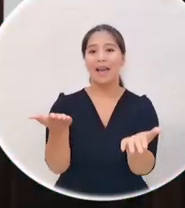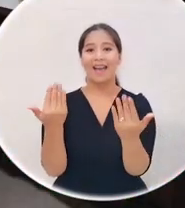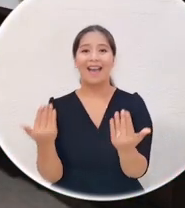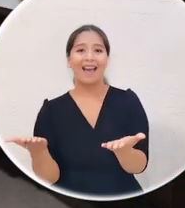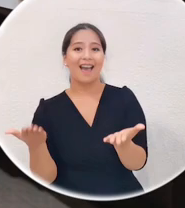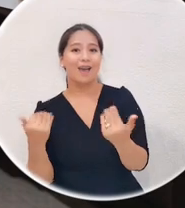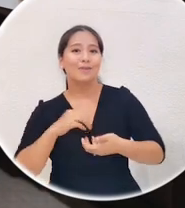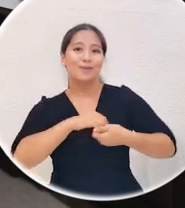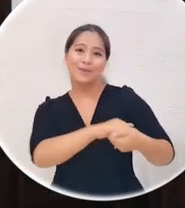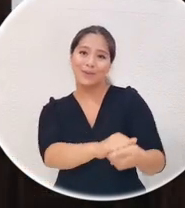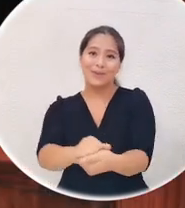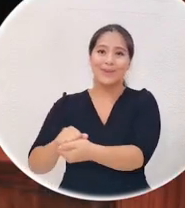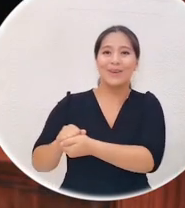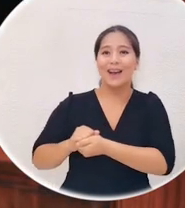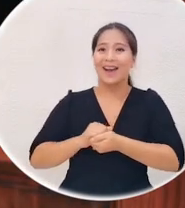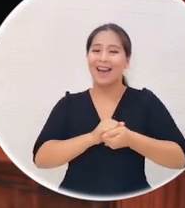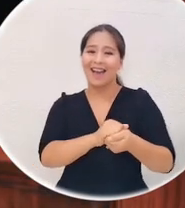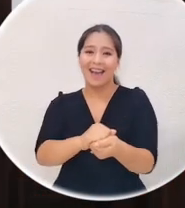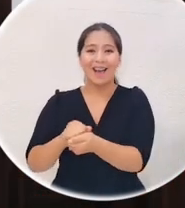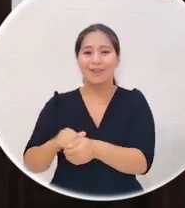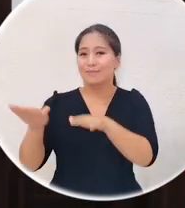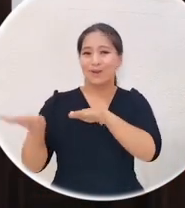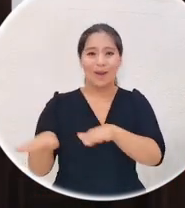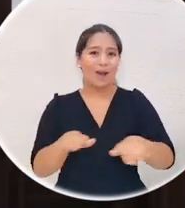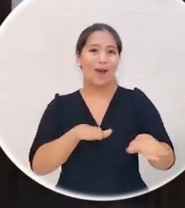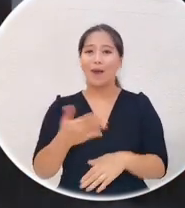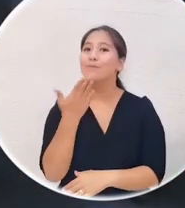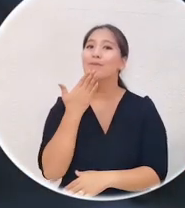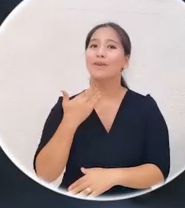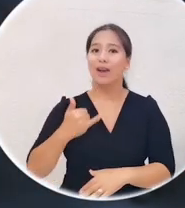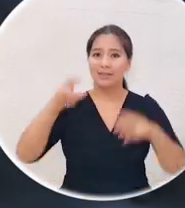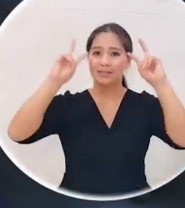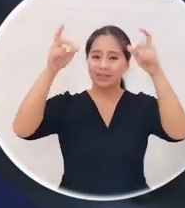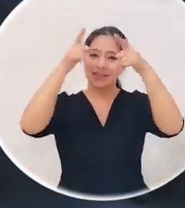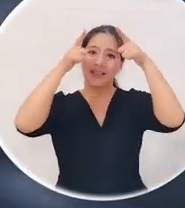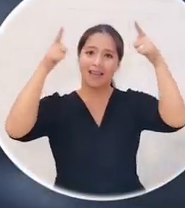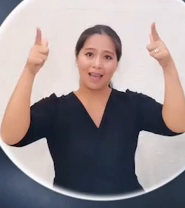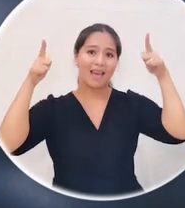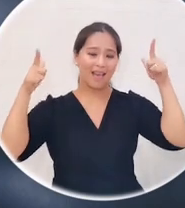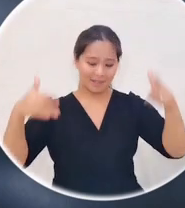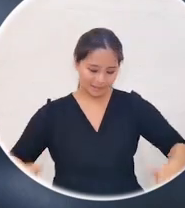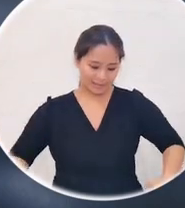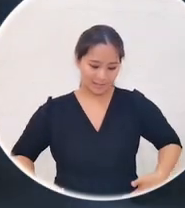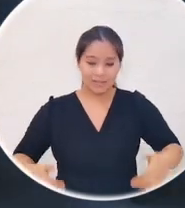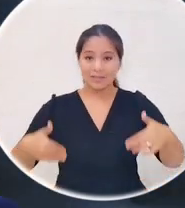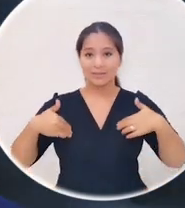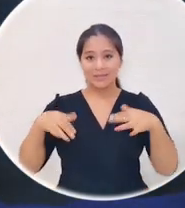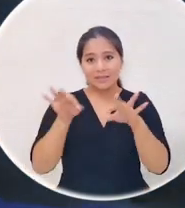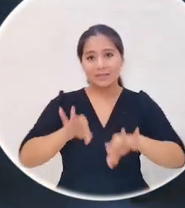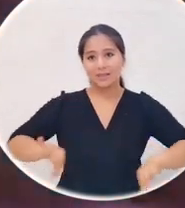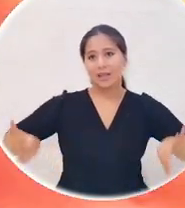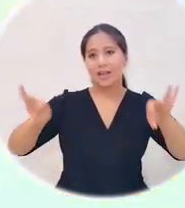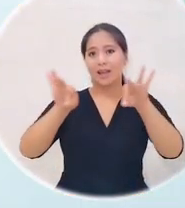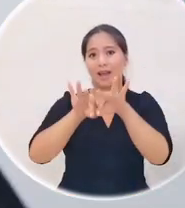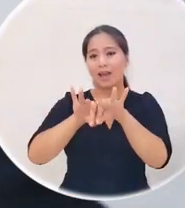พวกเรามาห่วงใจมาป้องใจปฏิบัติอย่าเมินเสย เพราะมันเป็นเรื่องใหญ่อย่าละเลยชีวิตเฮาส